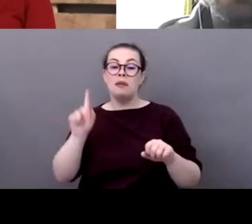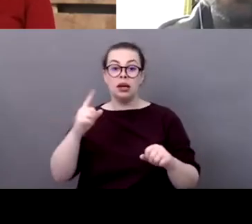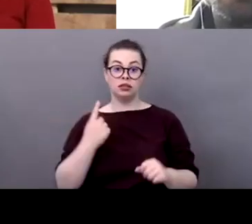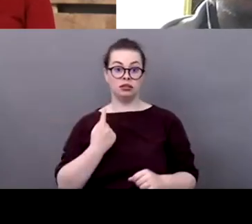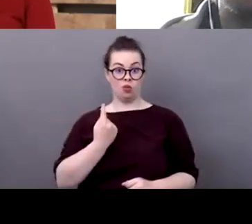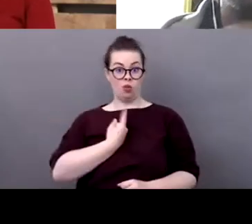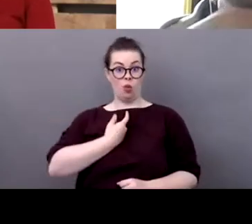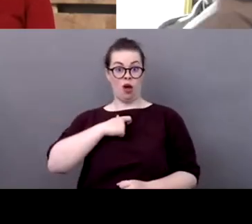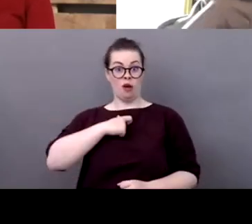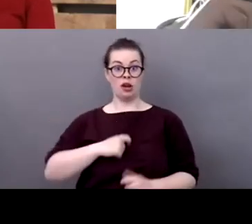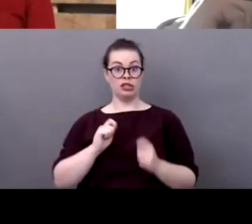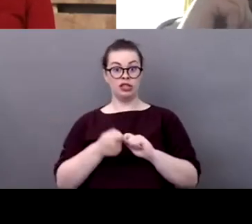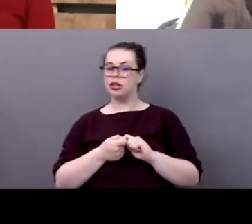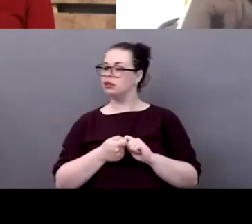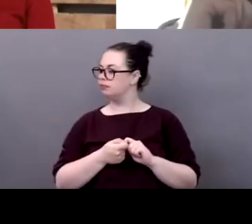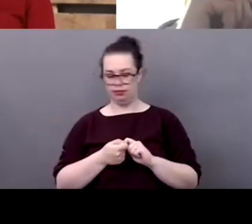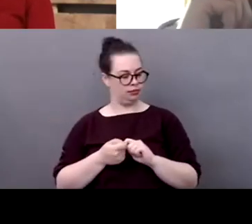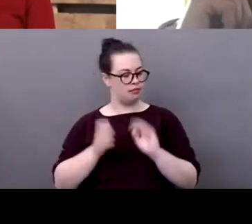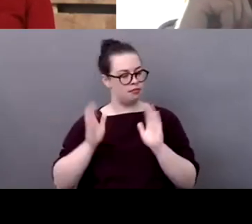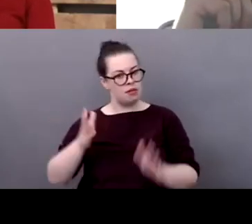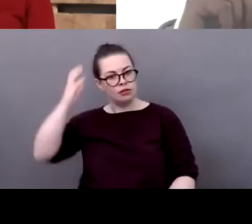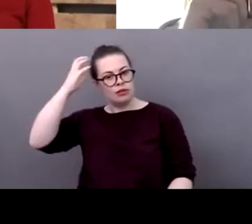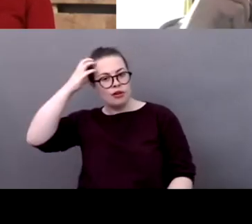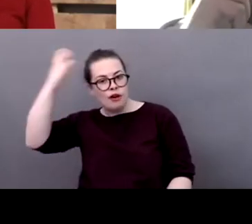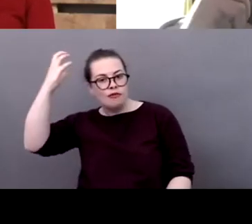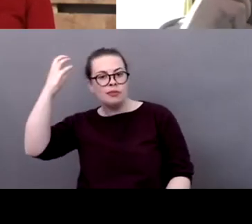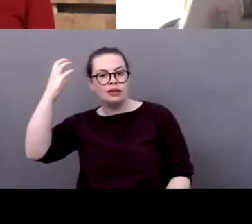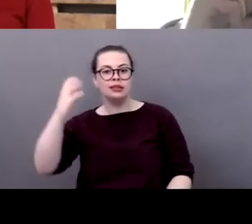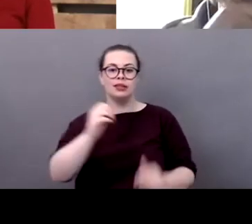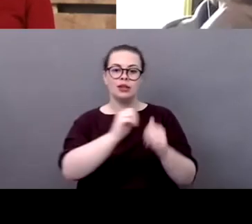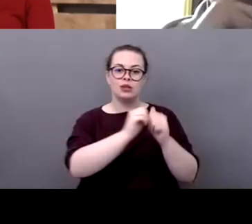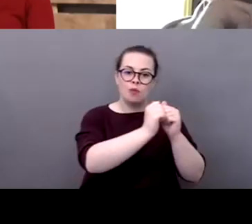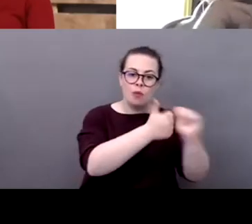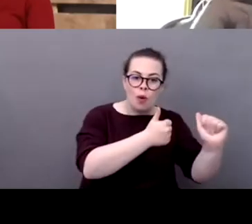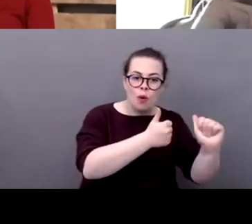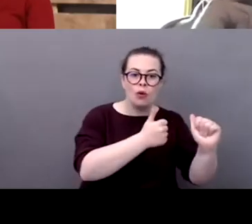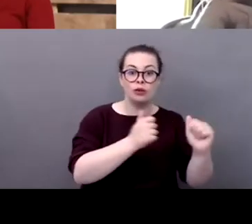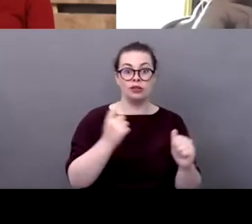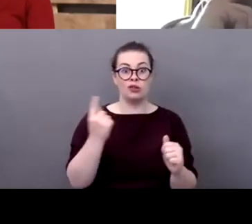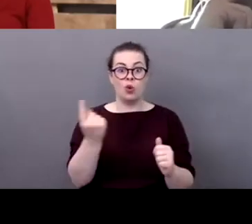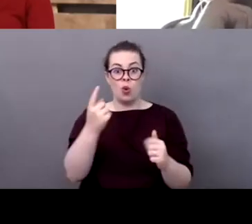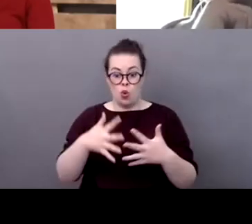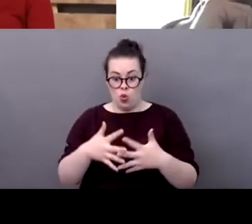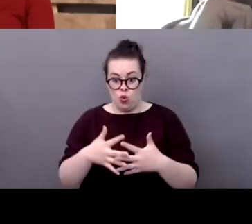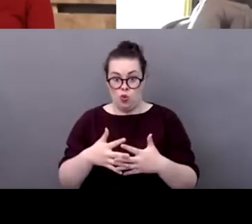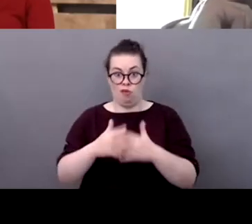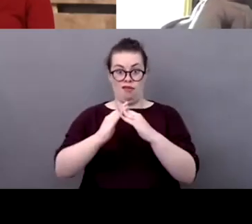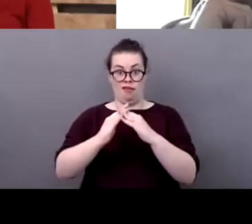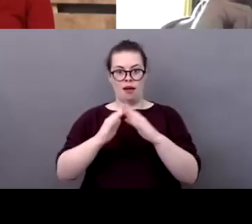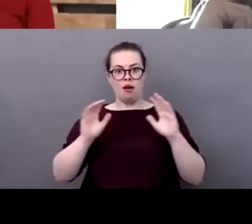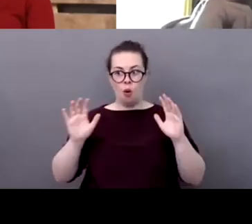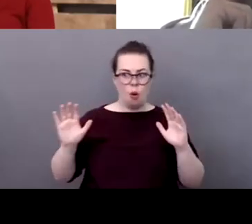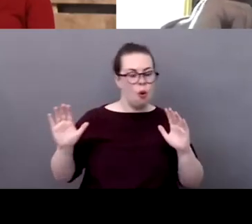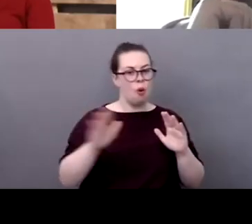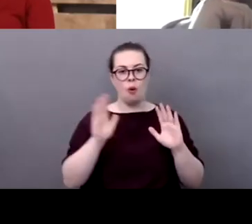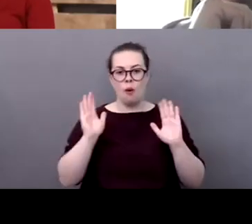législation qui peut aider les choses à changer. Et puis, sur le terrain, il y a des personnes qui doivent certainement se parler,